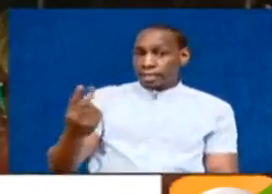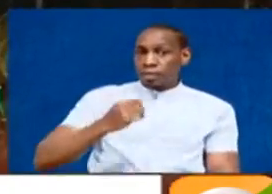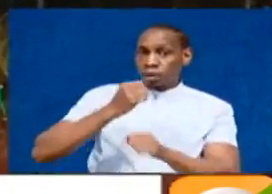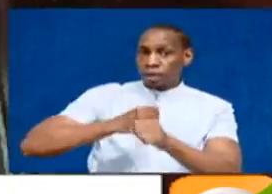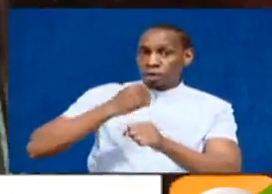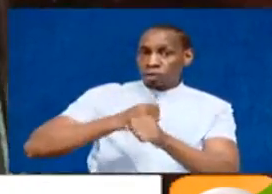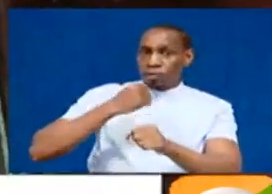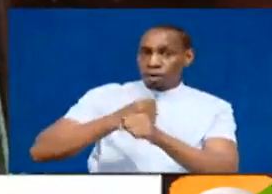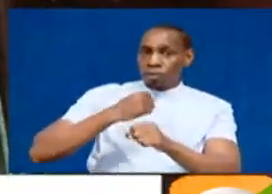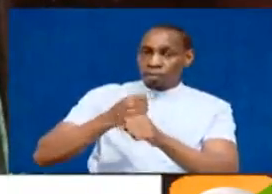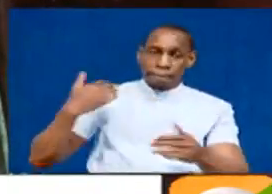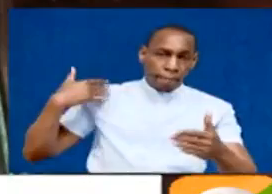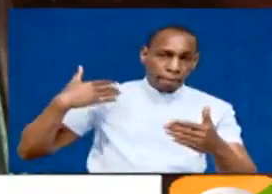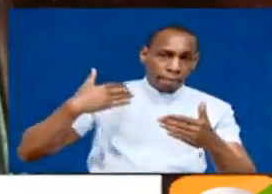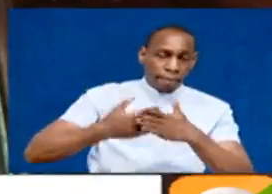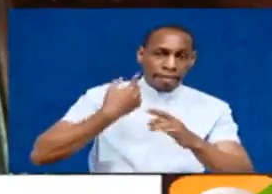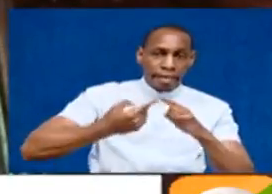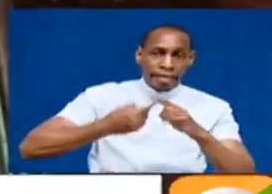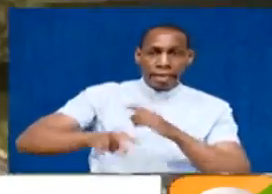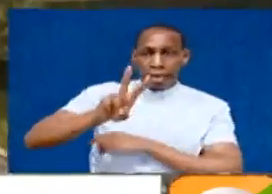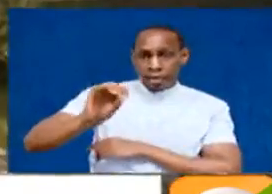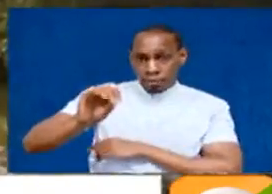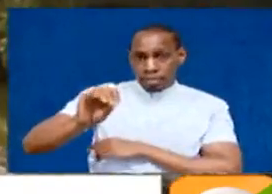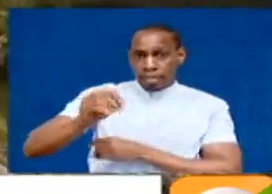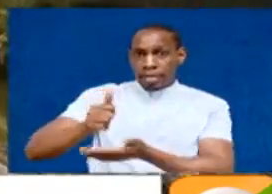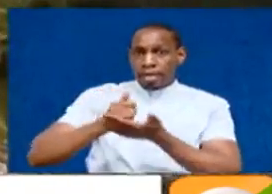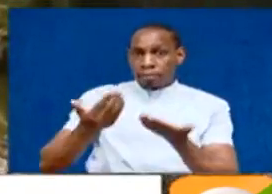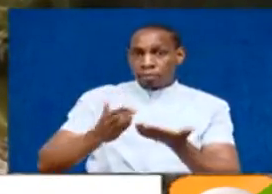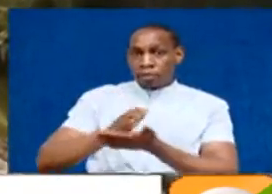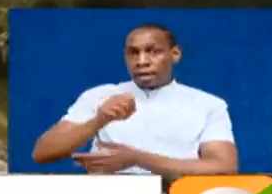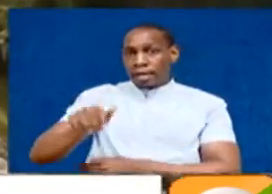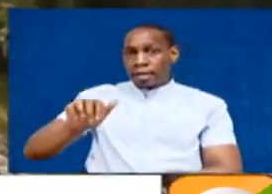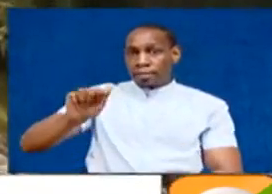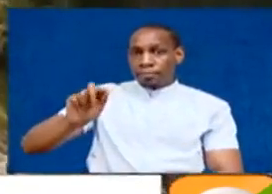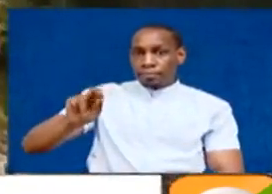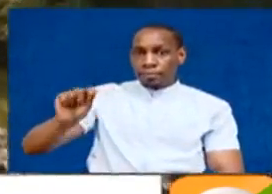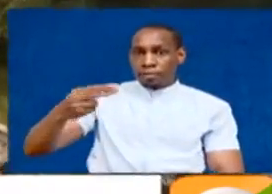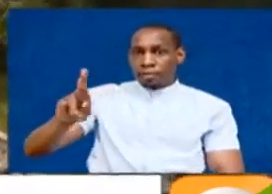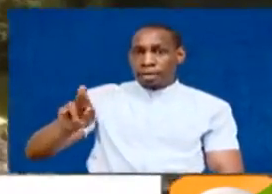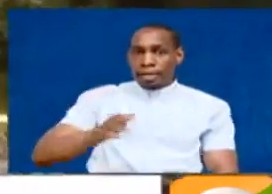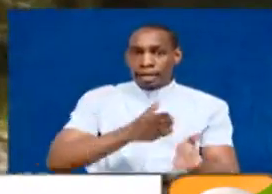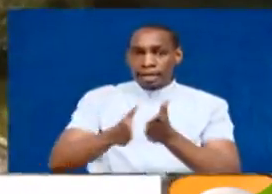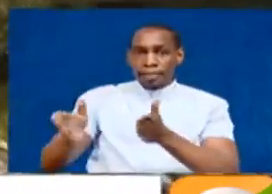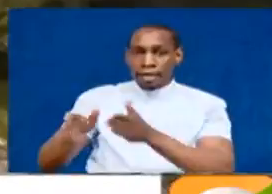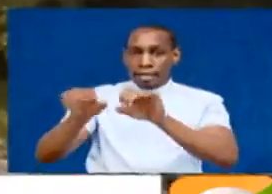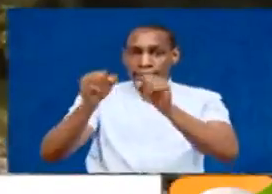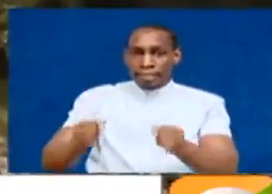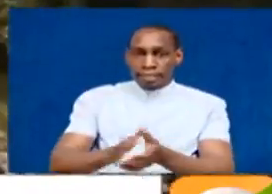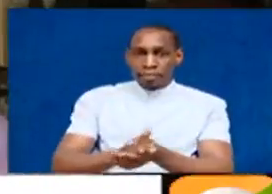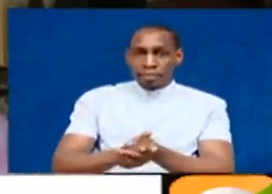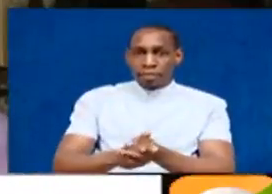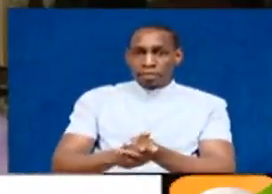wamefanya kazi hii pamoja kwa muda wa miaka 20 wakisaidiwa na Said Arthur kuandaa mitambo. Wanashindana